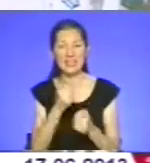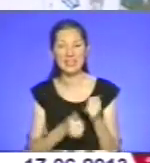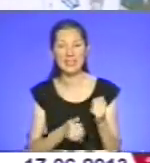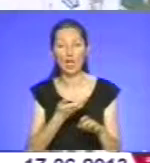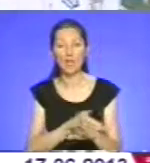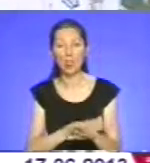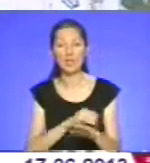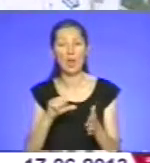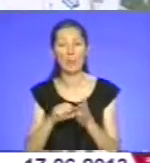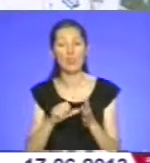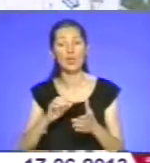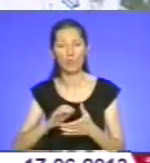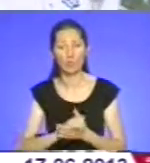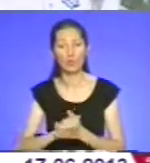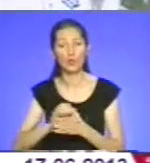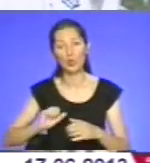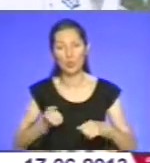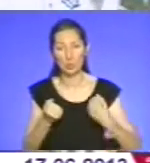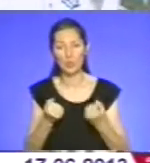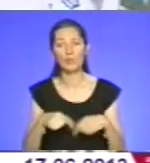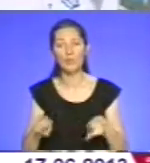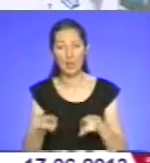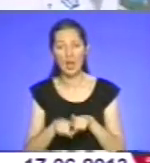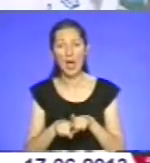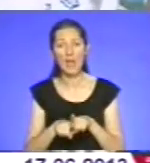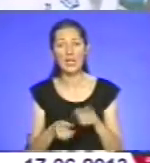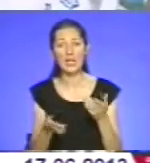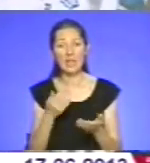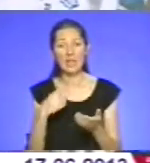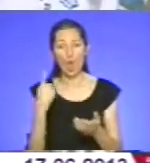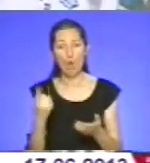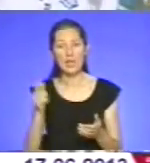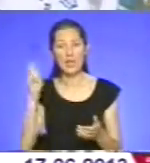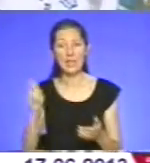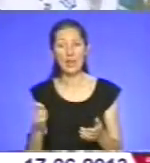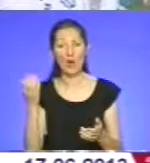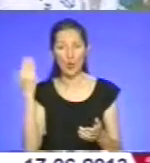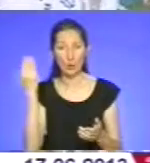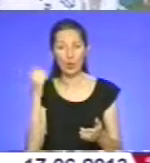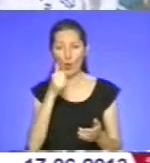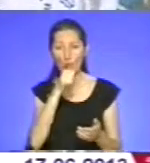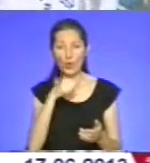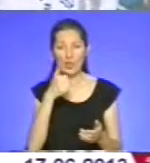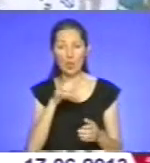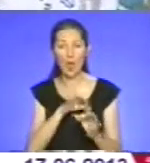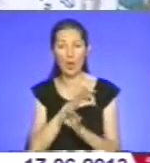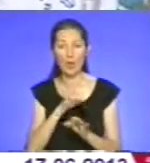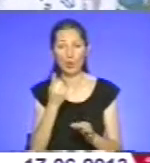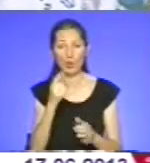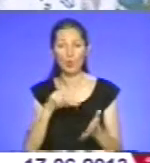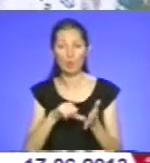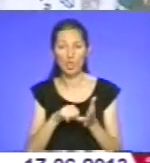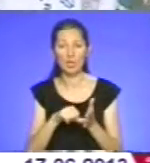цього проєкту друзів? Так, навіть один приїхав з минулорічного проєкту, один учасник, і